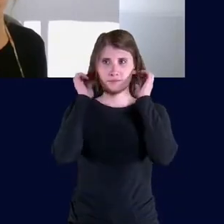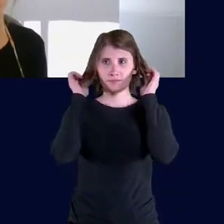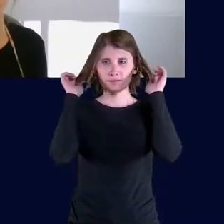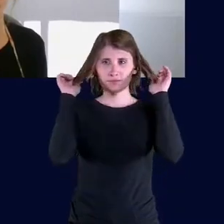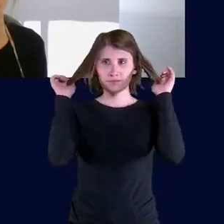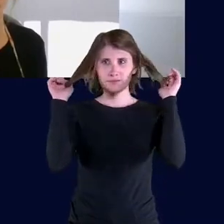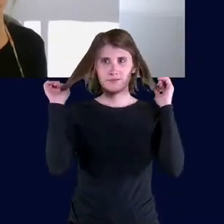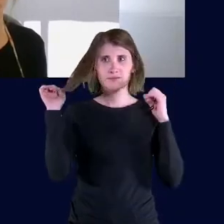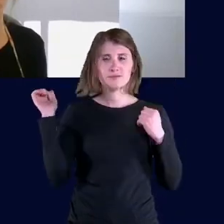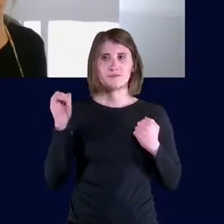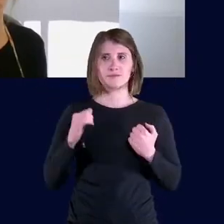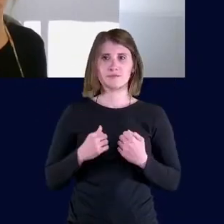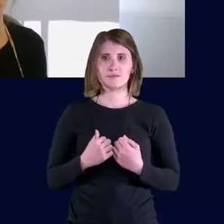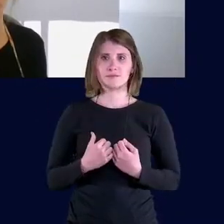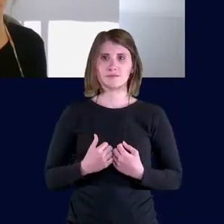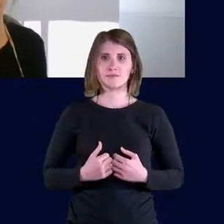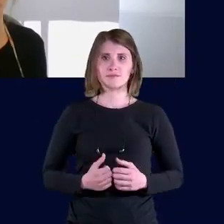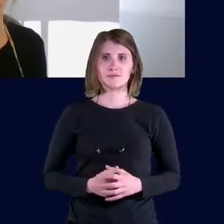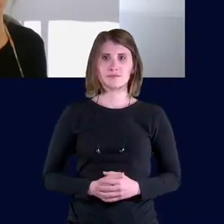www.youtube.com